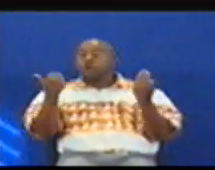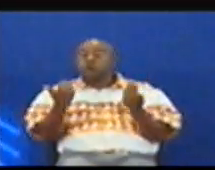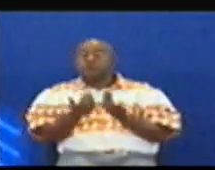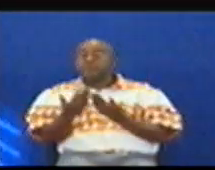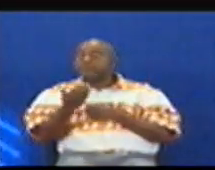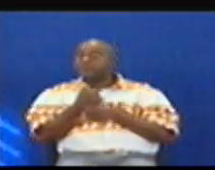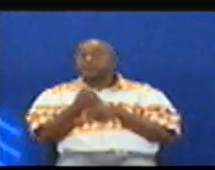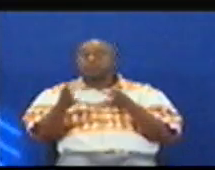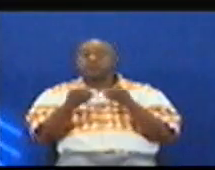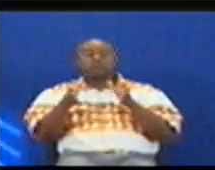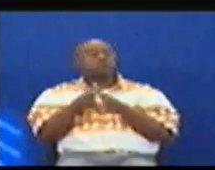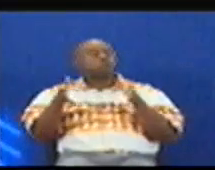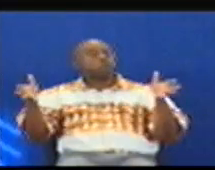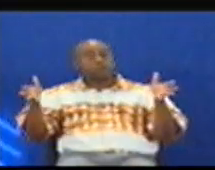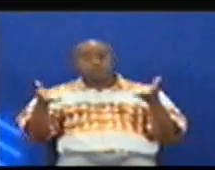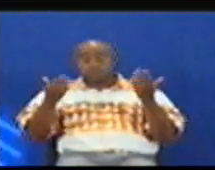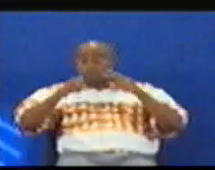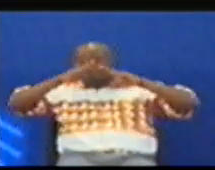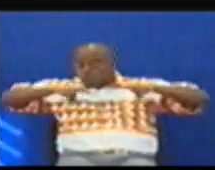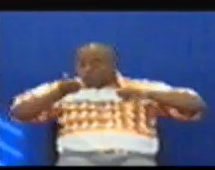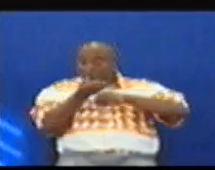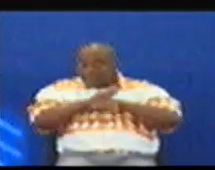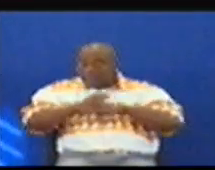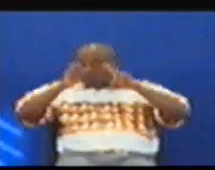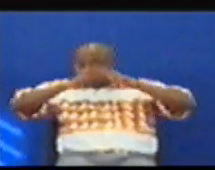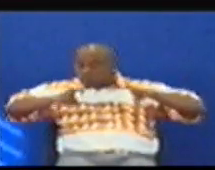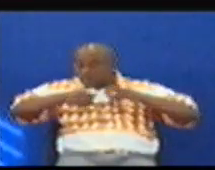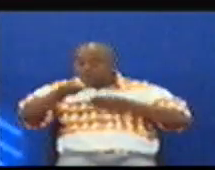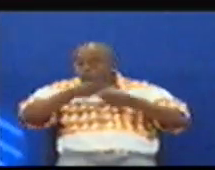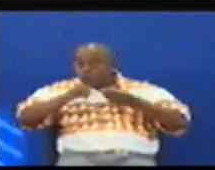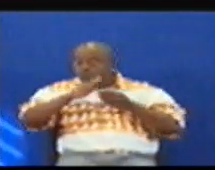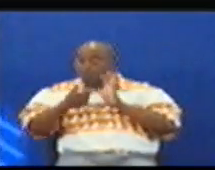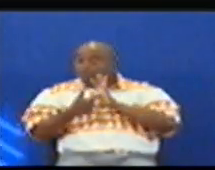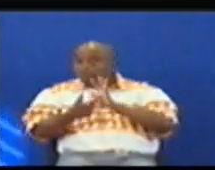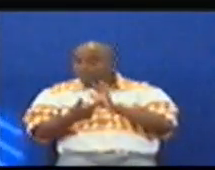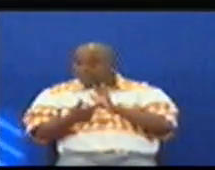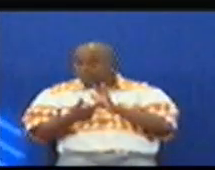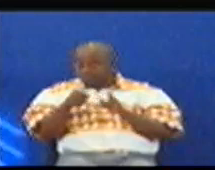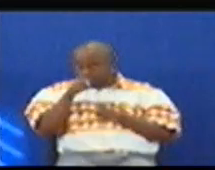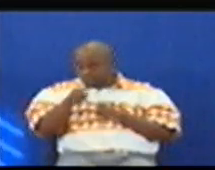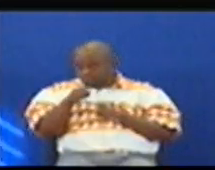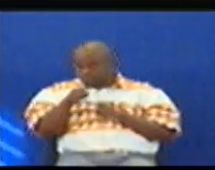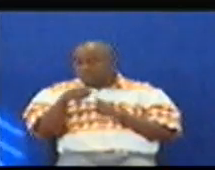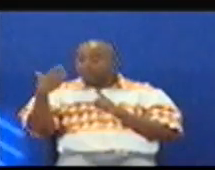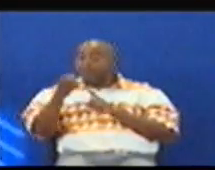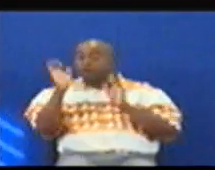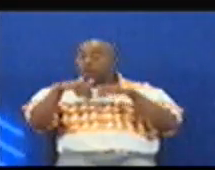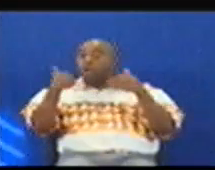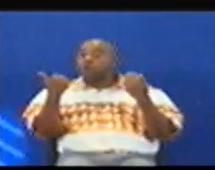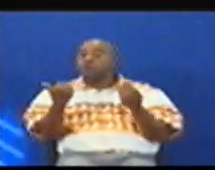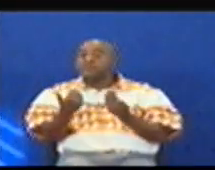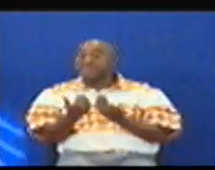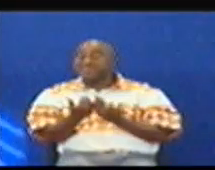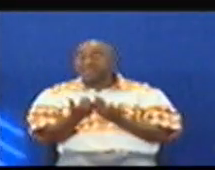makubwa. Watafiti wa kiuchumi wanaonyesha projection ya fall ya economic kwa dunia kwa ujumla itakwenda kuhiti kwa